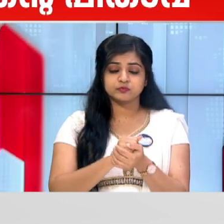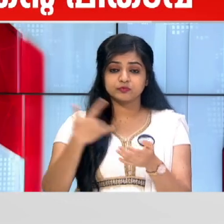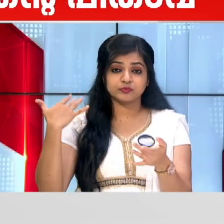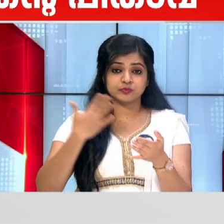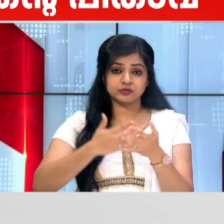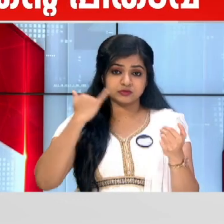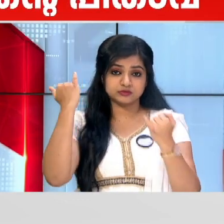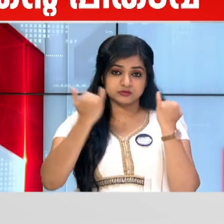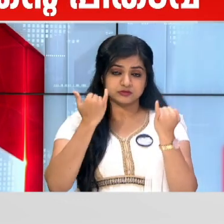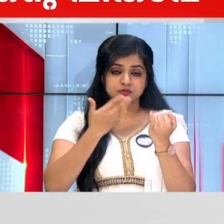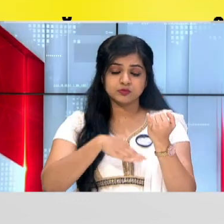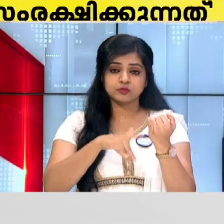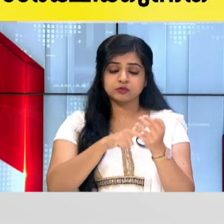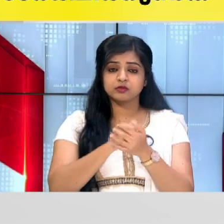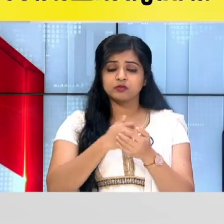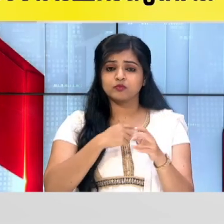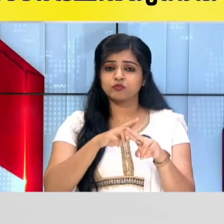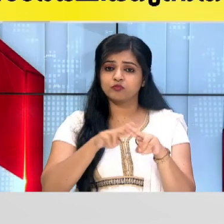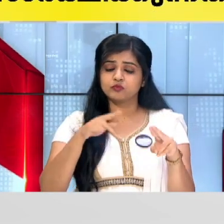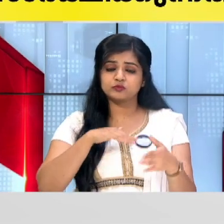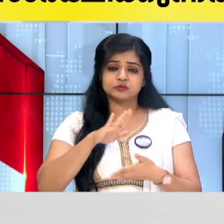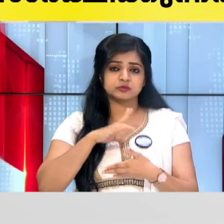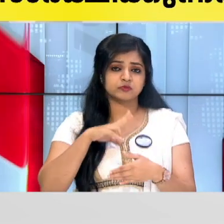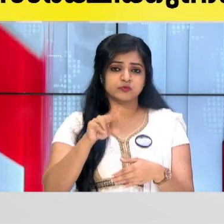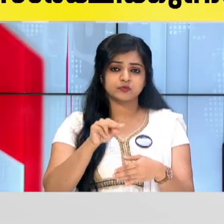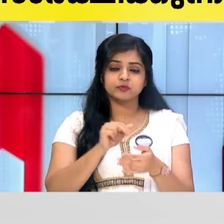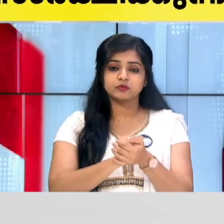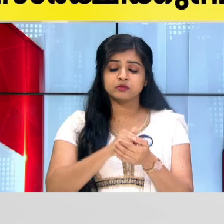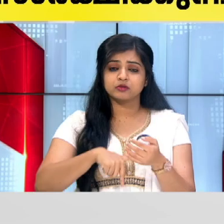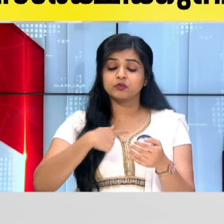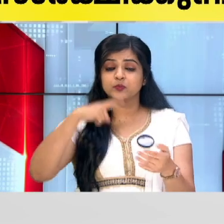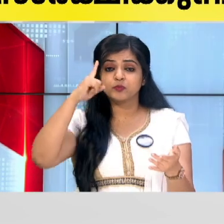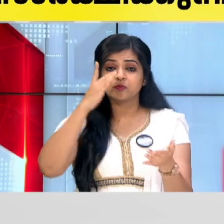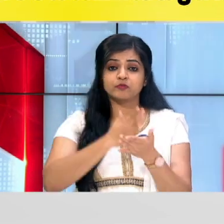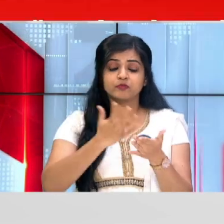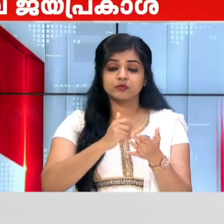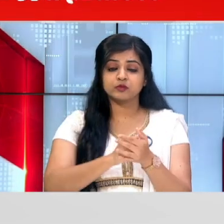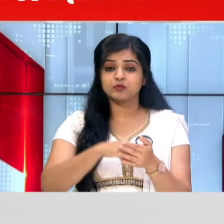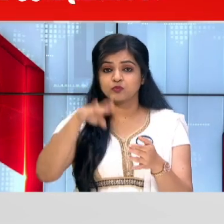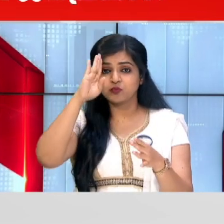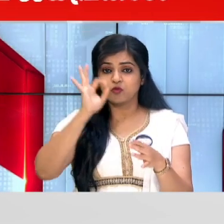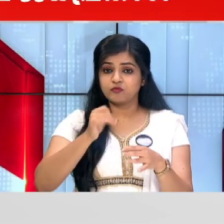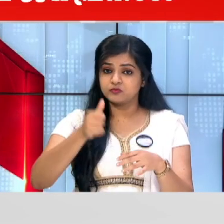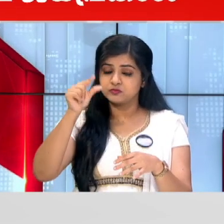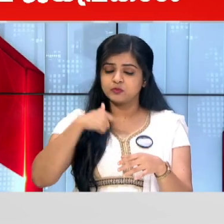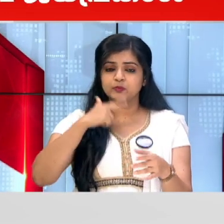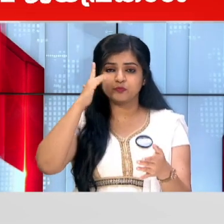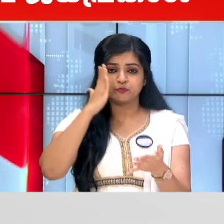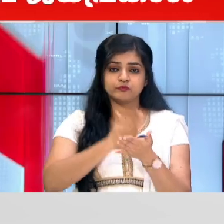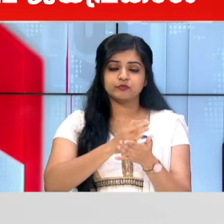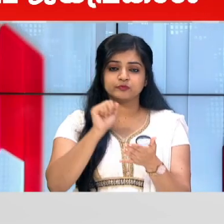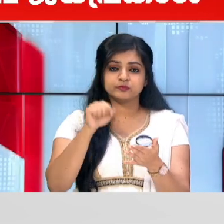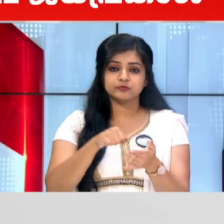അന്വേഷണത്തിൽ പൂർണ്ണമായിട്ടും ഞാൻ തൃപ്തനല്ല. പക്ഷേ ഞാൻ ഇപ്പോഴും വിശ്വസിക്കുന്നു, ആ പോലീസ് ഉദ്യോഗസ്ഥനെ ഞാൻ വിശ്വസിക്കുന്നു. എനിക്കിപ്പോഴും